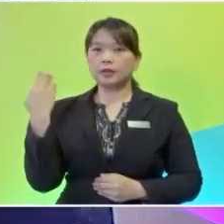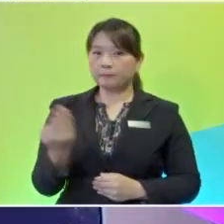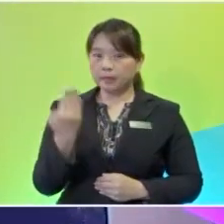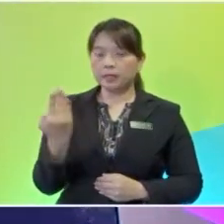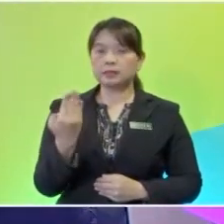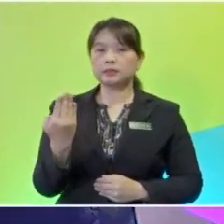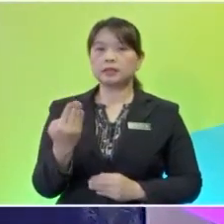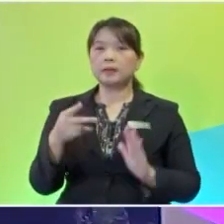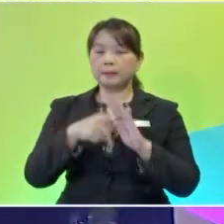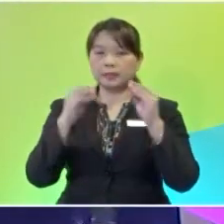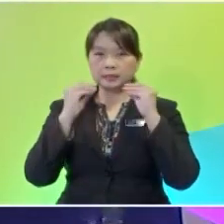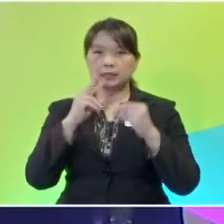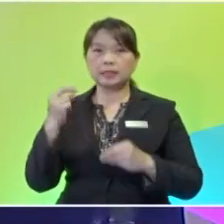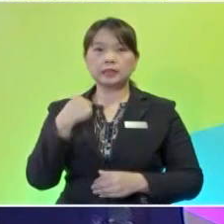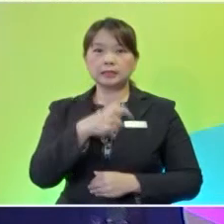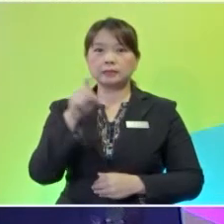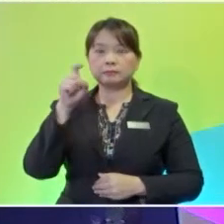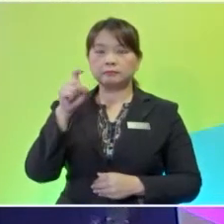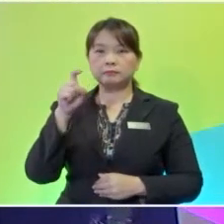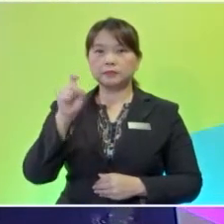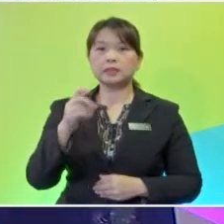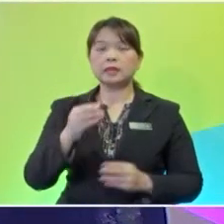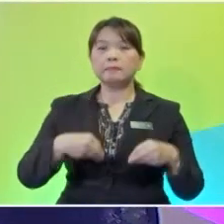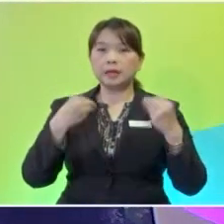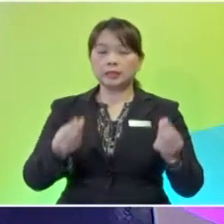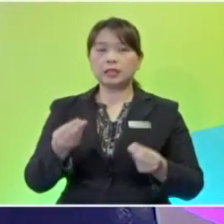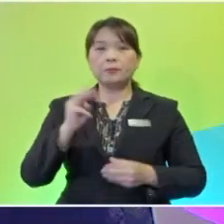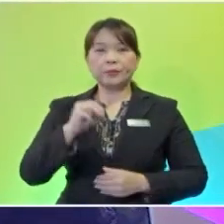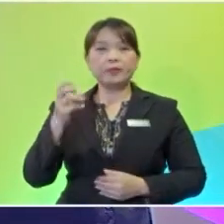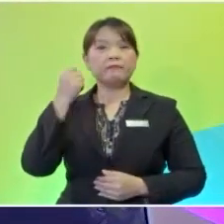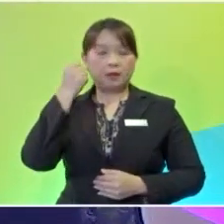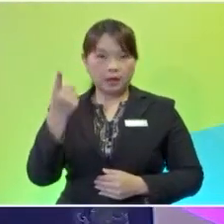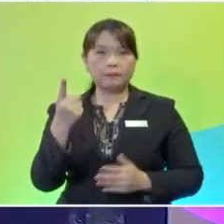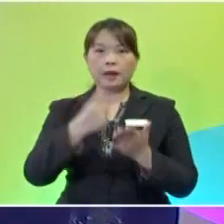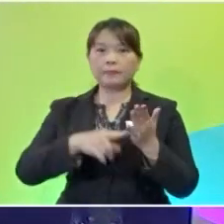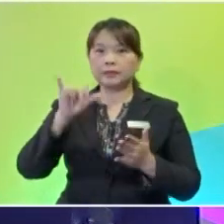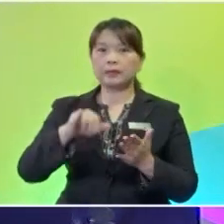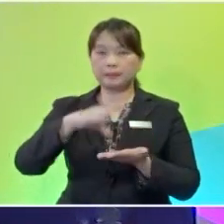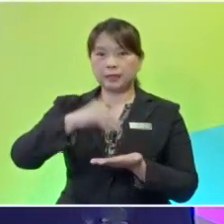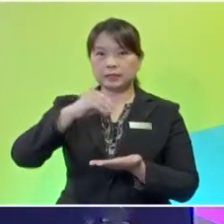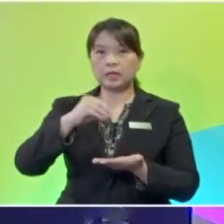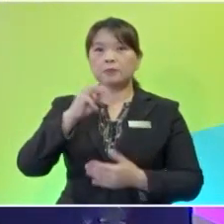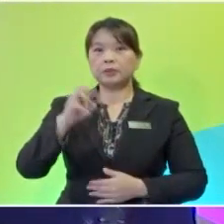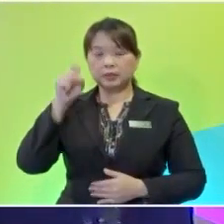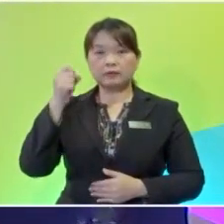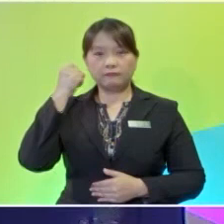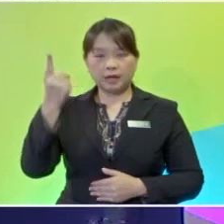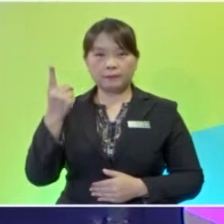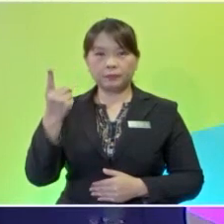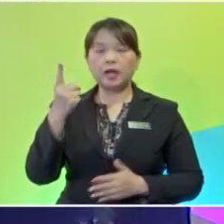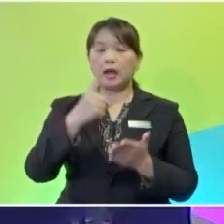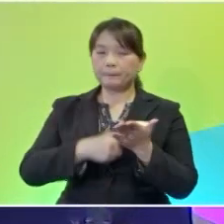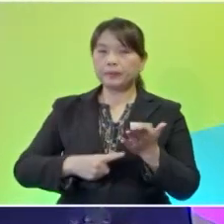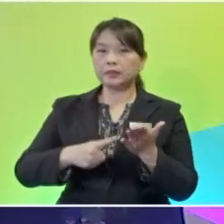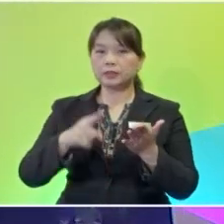初步理解那个课文。好，那么呢，学生就要了解什么是作者在写什么，我们